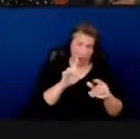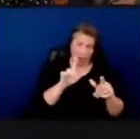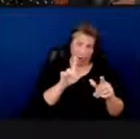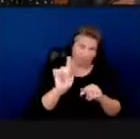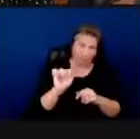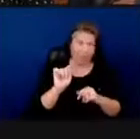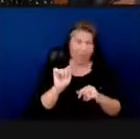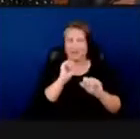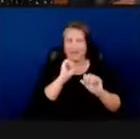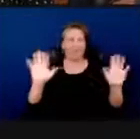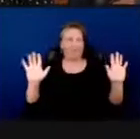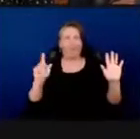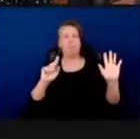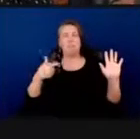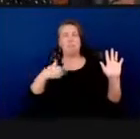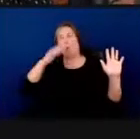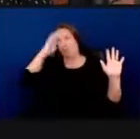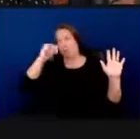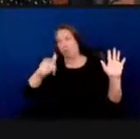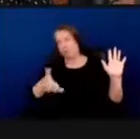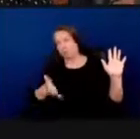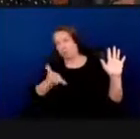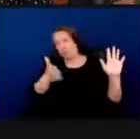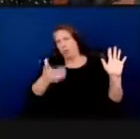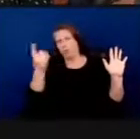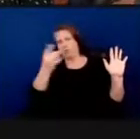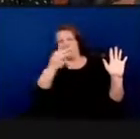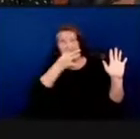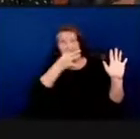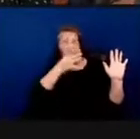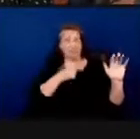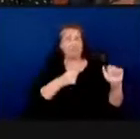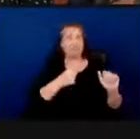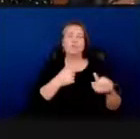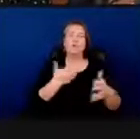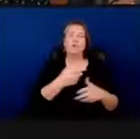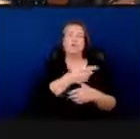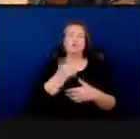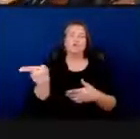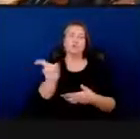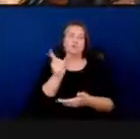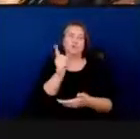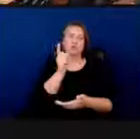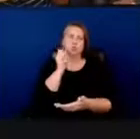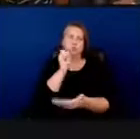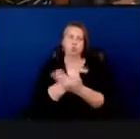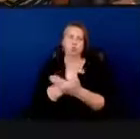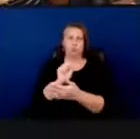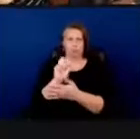nitazungumza kuhusu mahali ambapo tungependa kujenga shule hiyo.